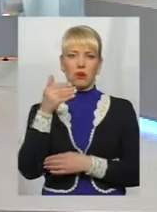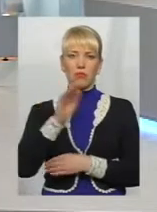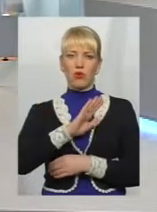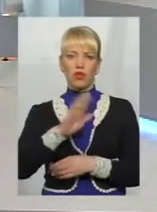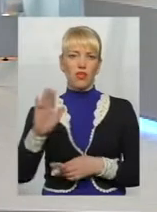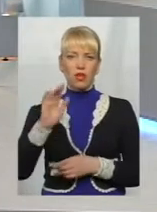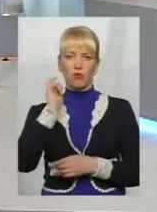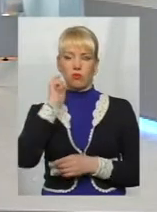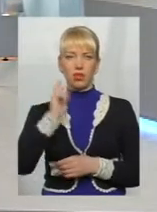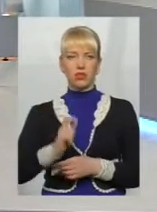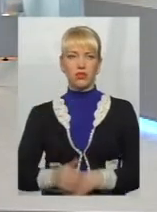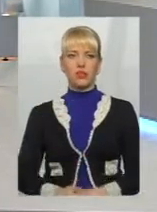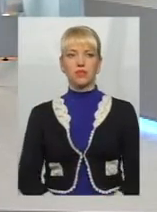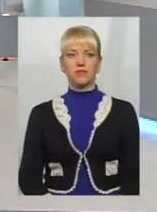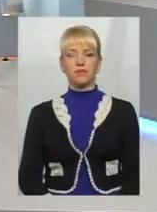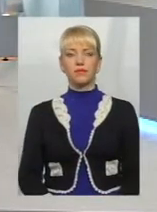український? Ну,